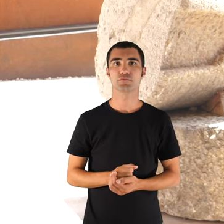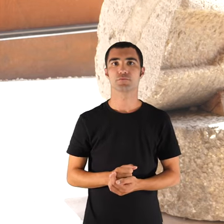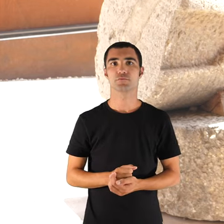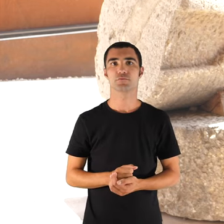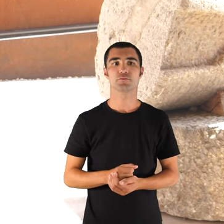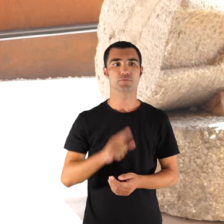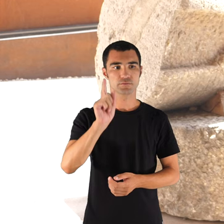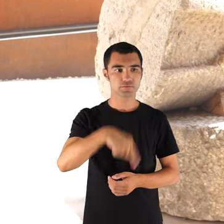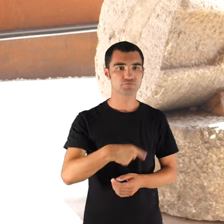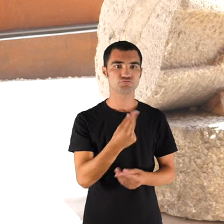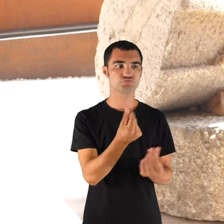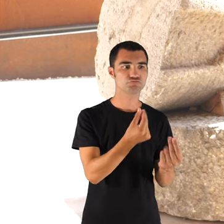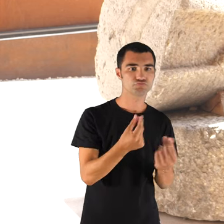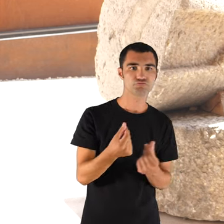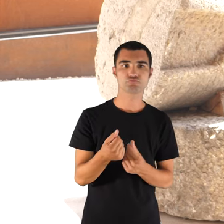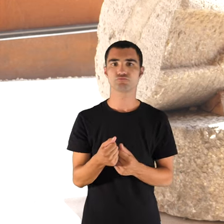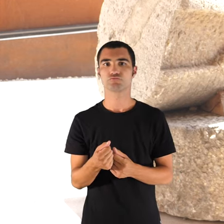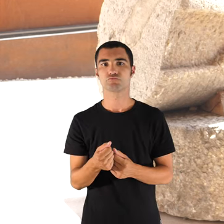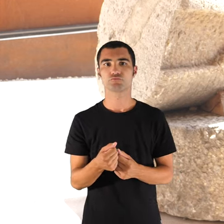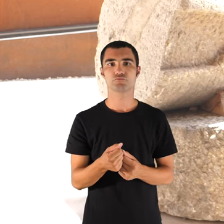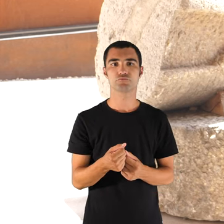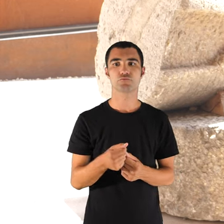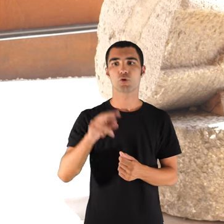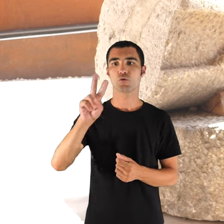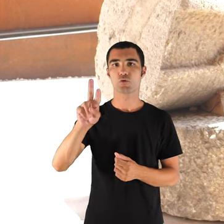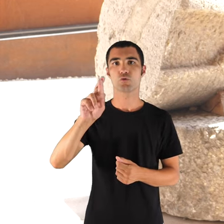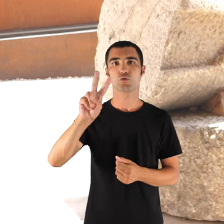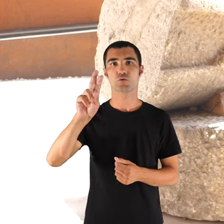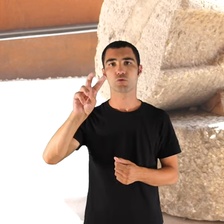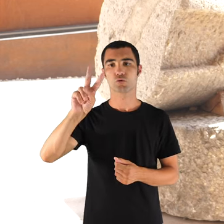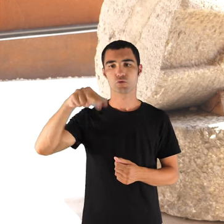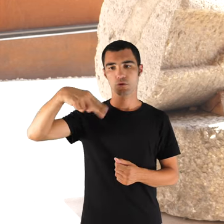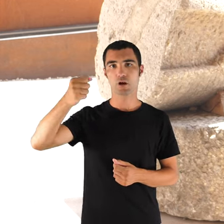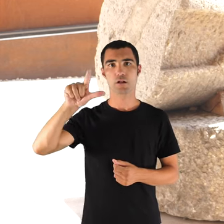Tenia més valor els jornals, per exemple,